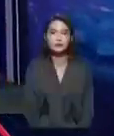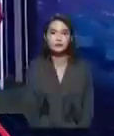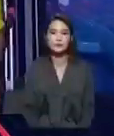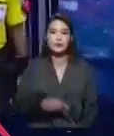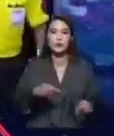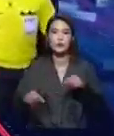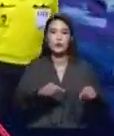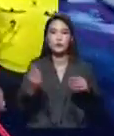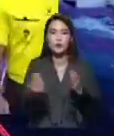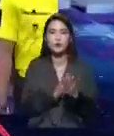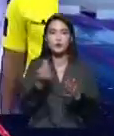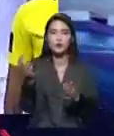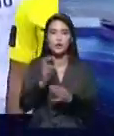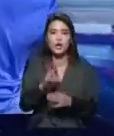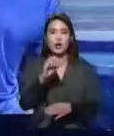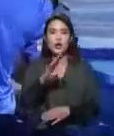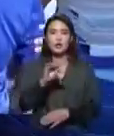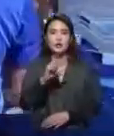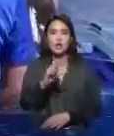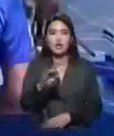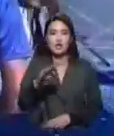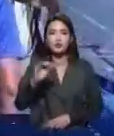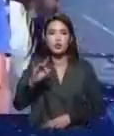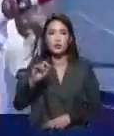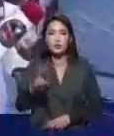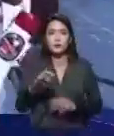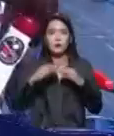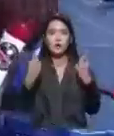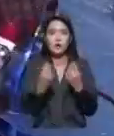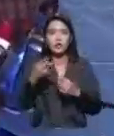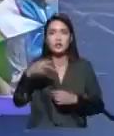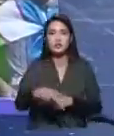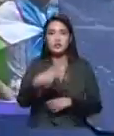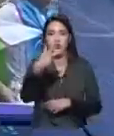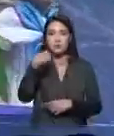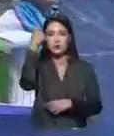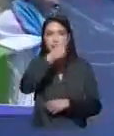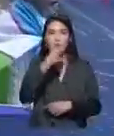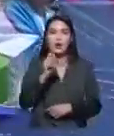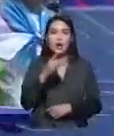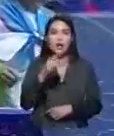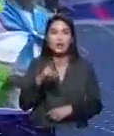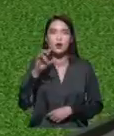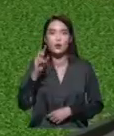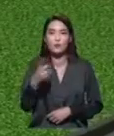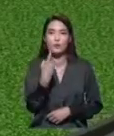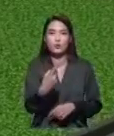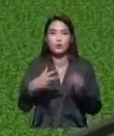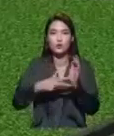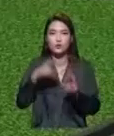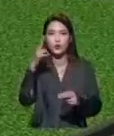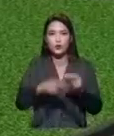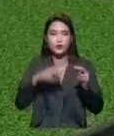Футбол жаңалықтарына келетін болсақ, Қатардағы Әл-Джануб стадионында 2023 жылғы Азия Кубогының 1-8